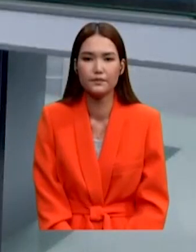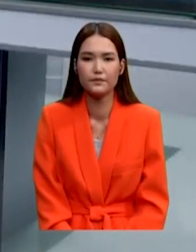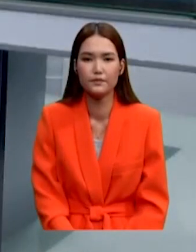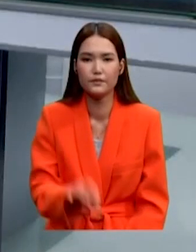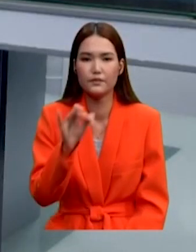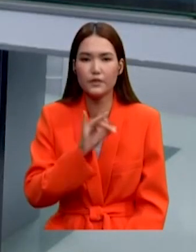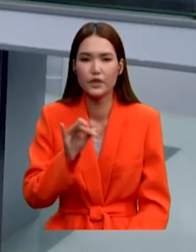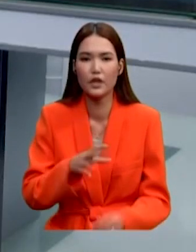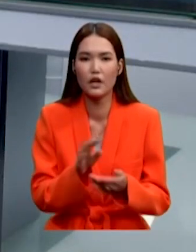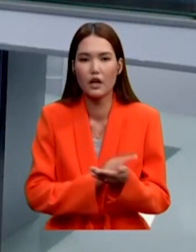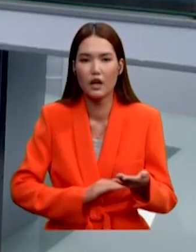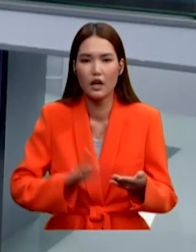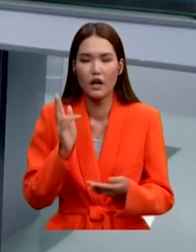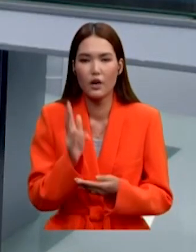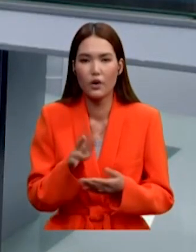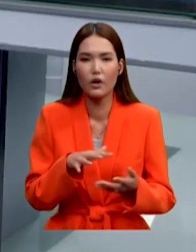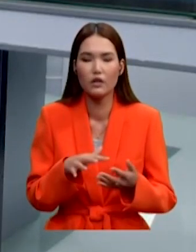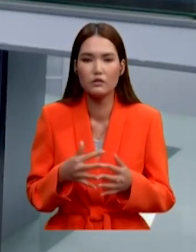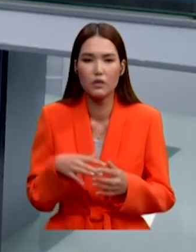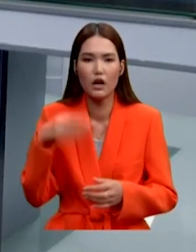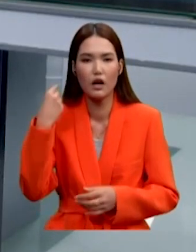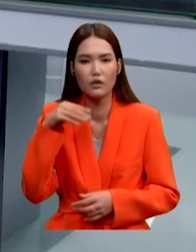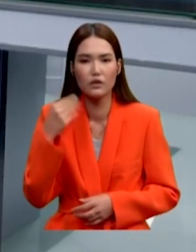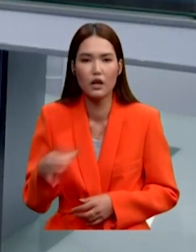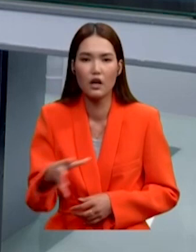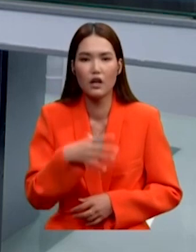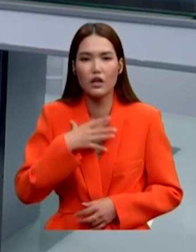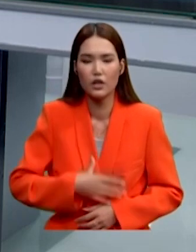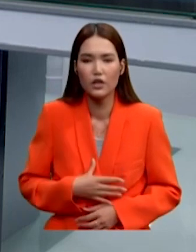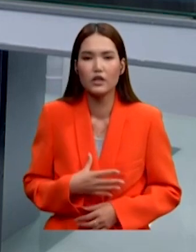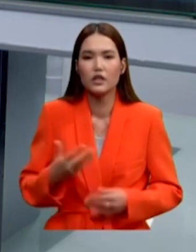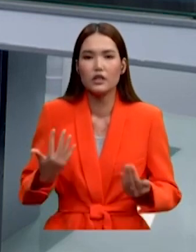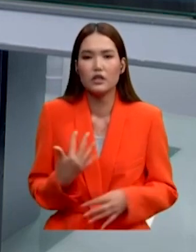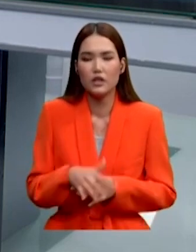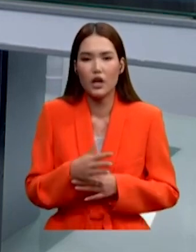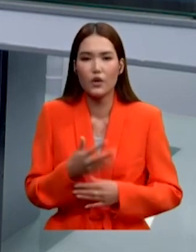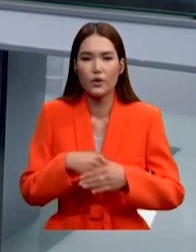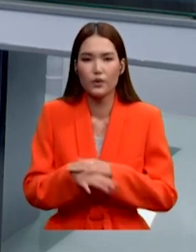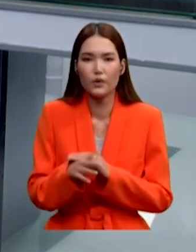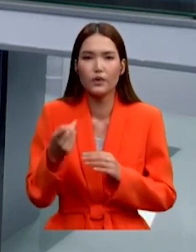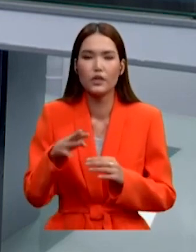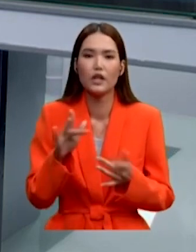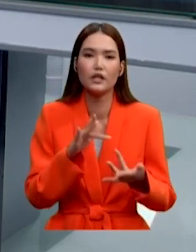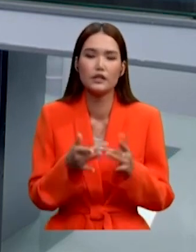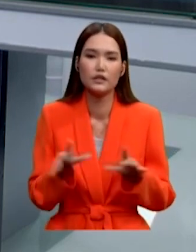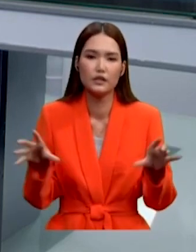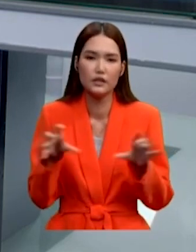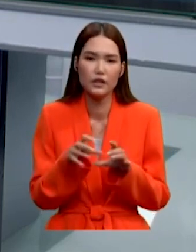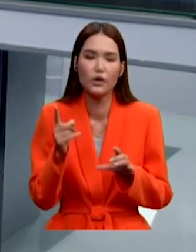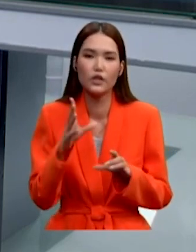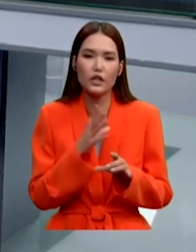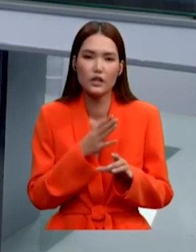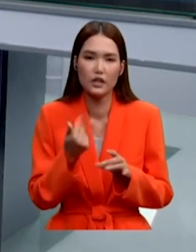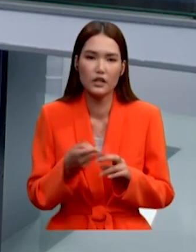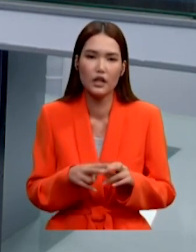История повторяется. Учителя села Аккум Туркестанской области вынуждены ежедневно выходить с ноутбуками к ближайшей трассе, чтобы заполнить